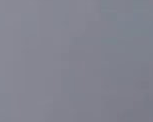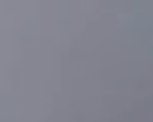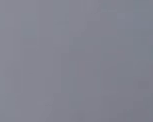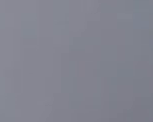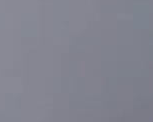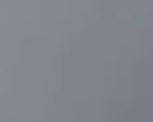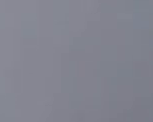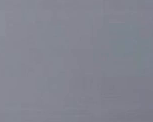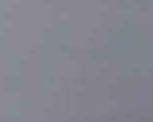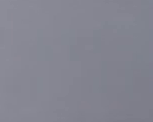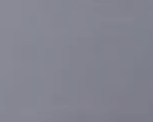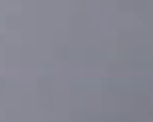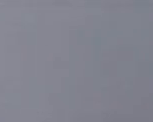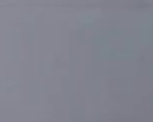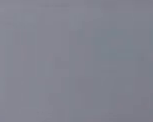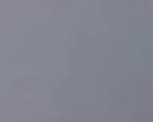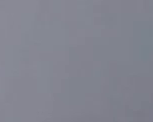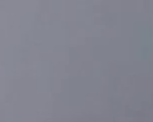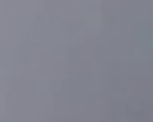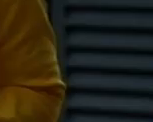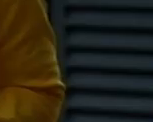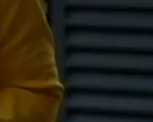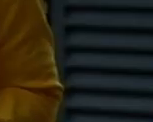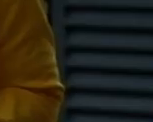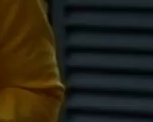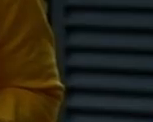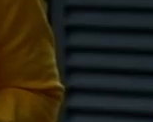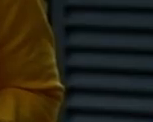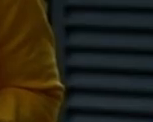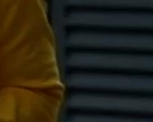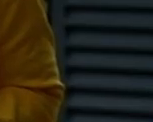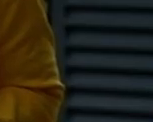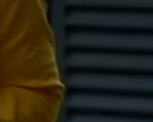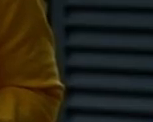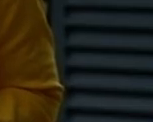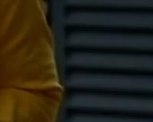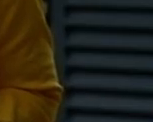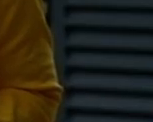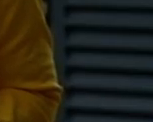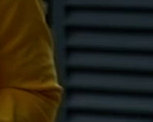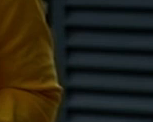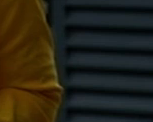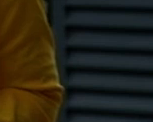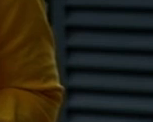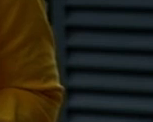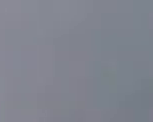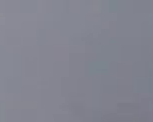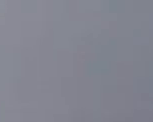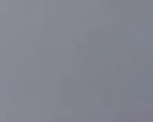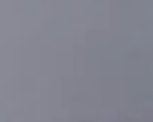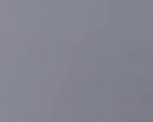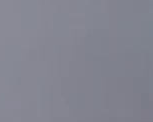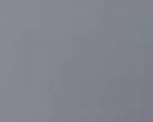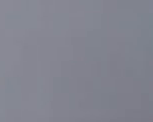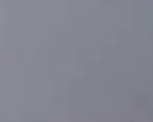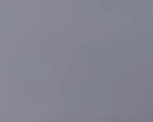avoir du travail. Aujourd'hui, nos jeunes s'appauvrissent, mais les jeunes de là où le capital vient, eux,